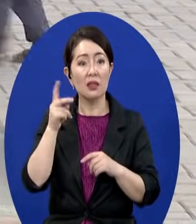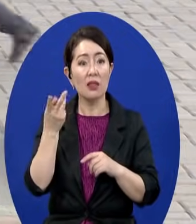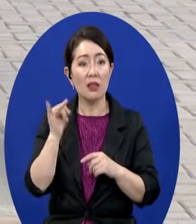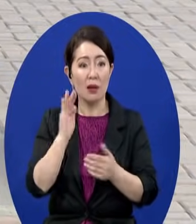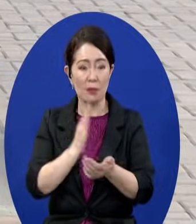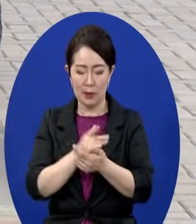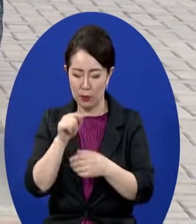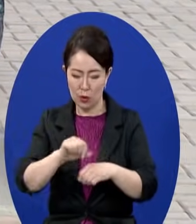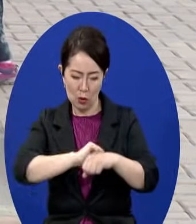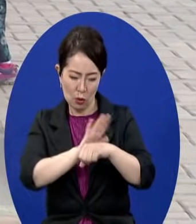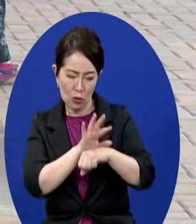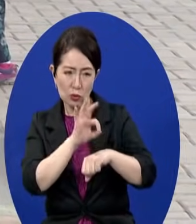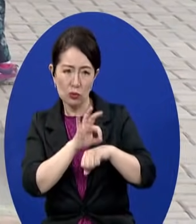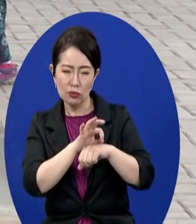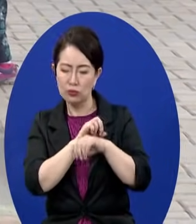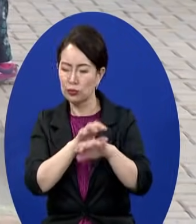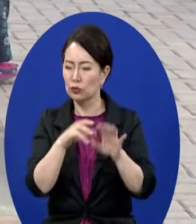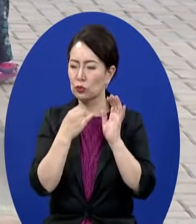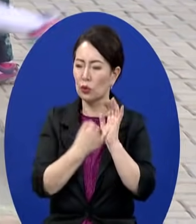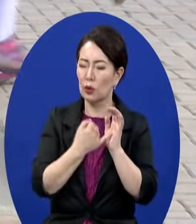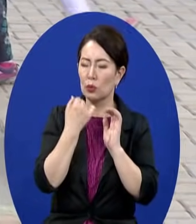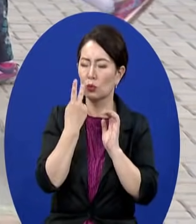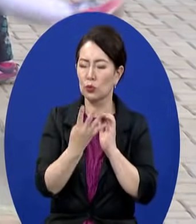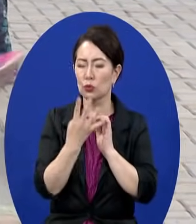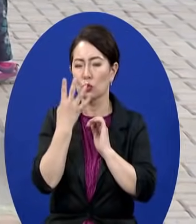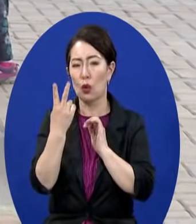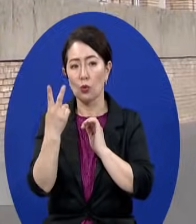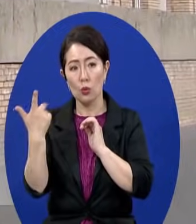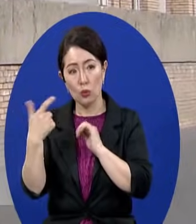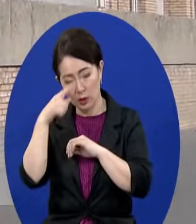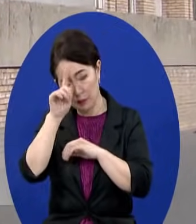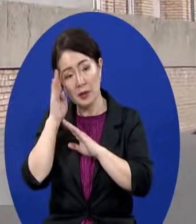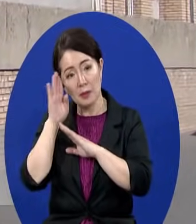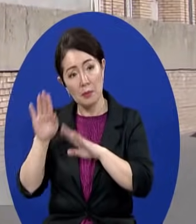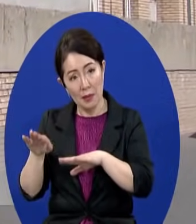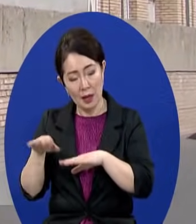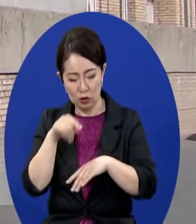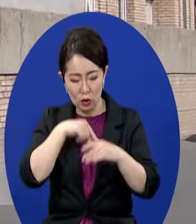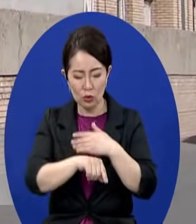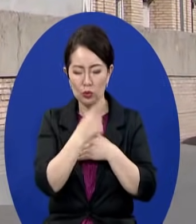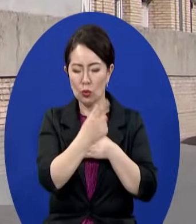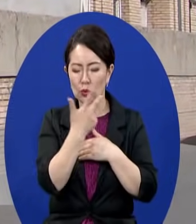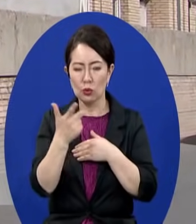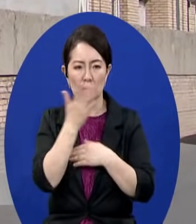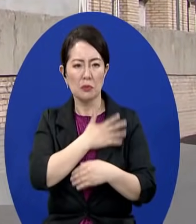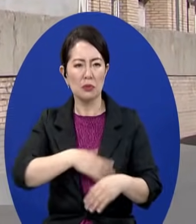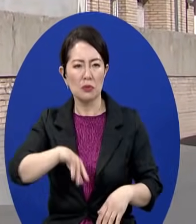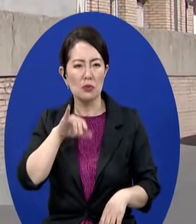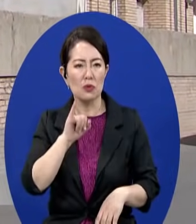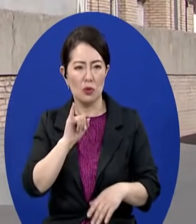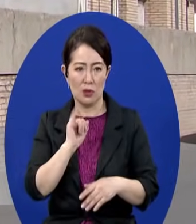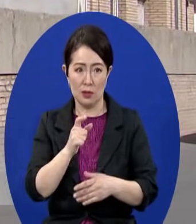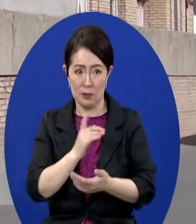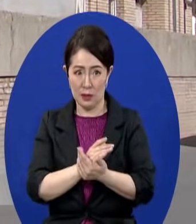коронавирус халдвартай нийтдээ 6423 хүн эвтэн эмчлүүлж байгаагаас 133 хүний биеийн байдал маш хүнд байна. Эмчлүүлж